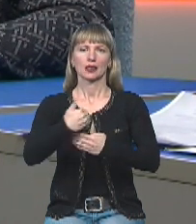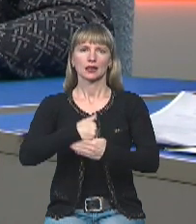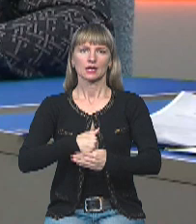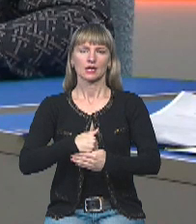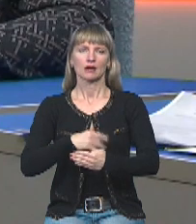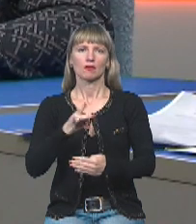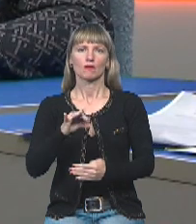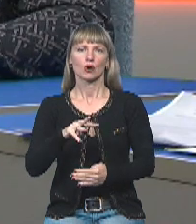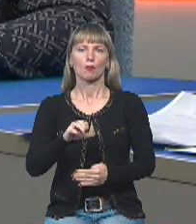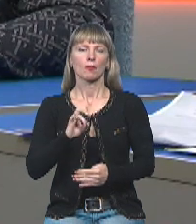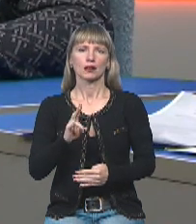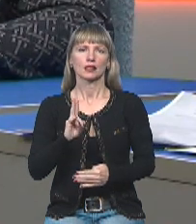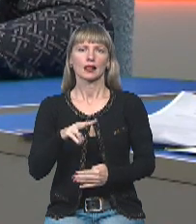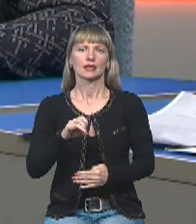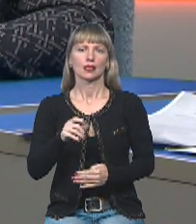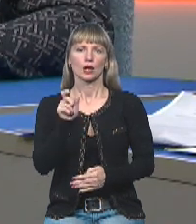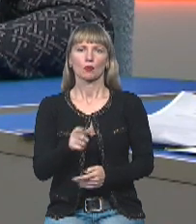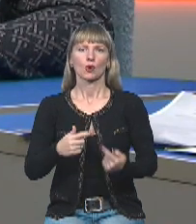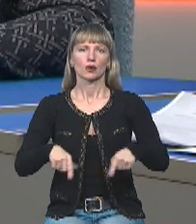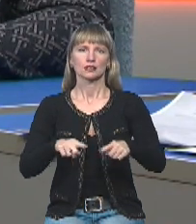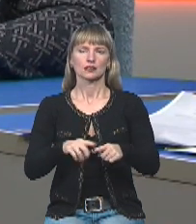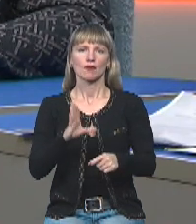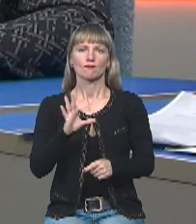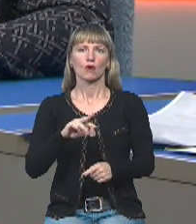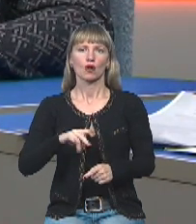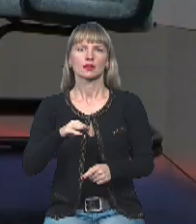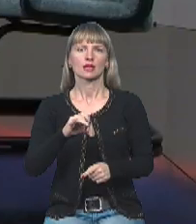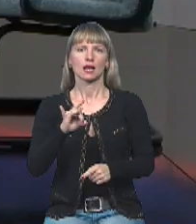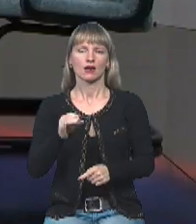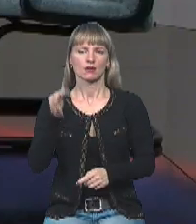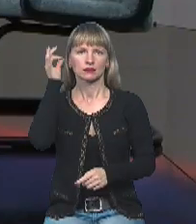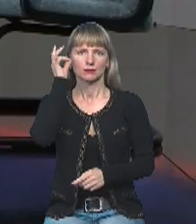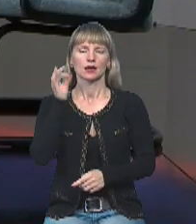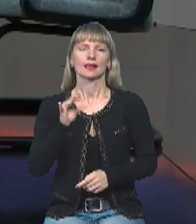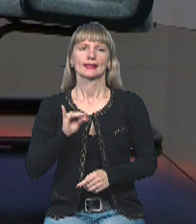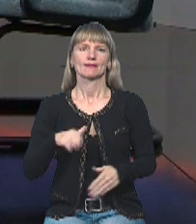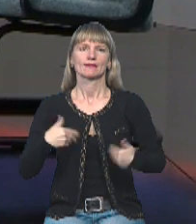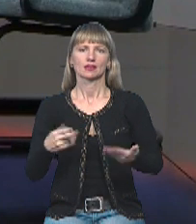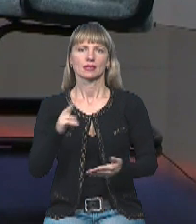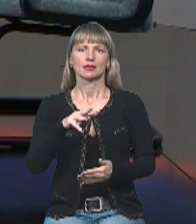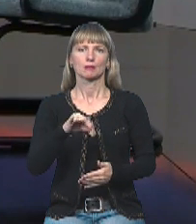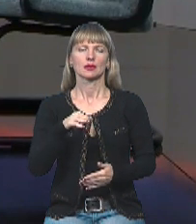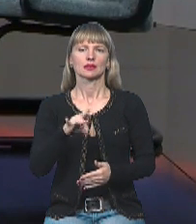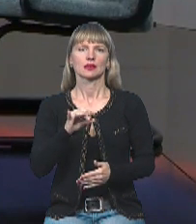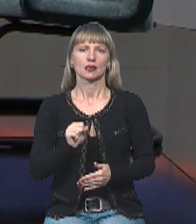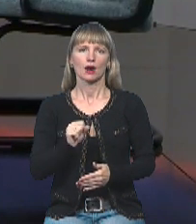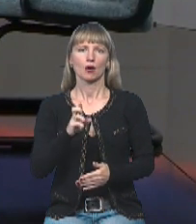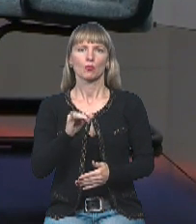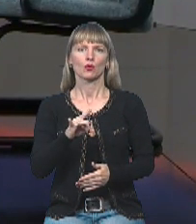Роман Кононенко. Роман очолює громадську організацію «Вольтера». Вітаю, Романе. І вітаю Дмитра